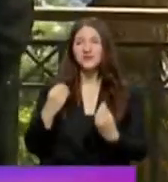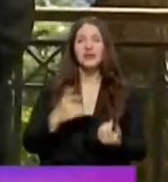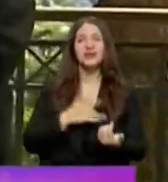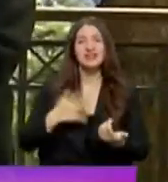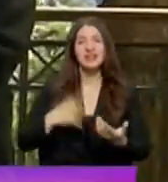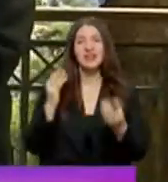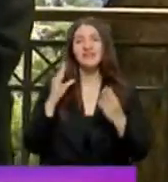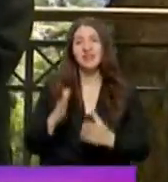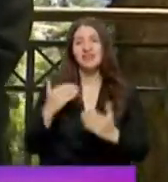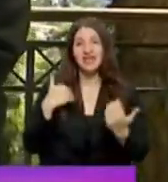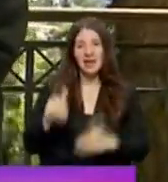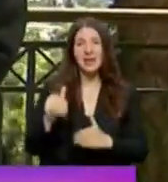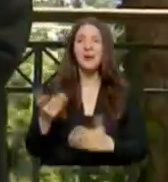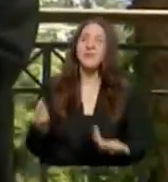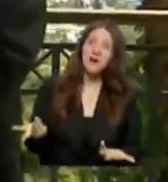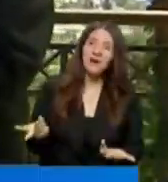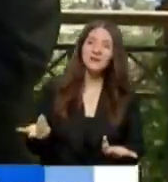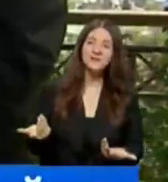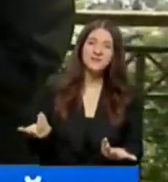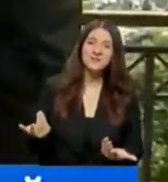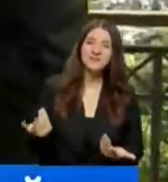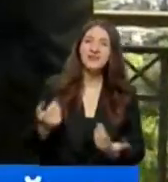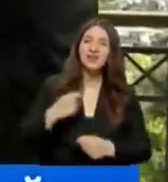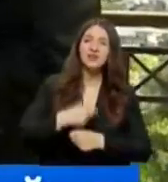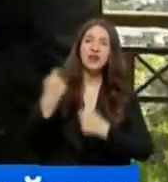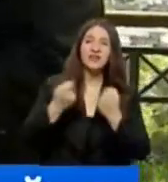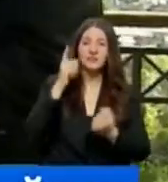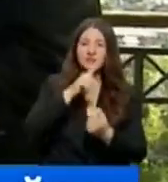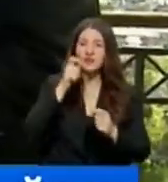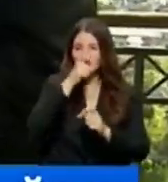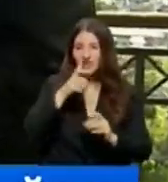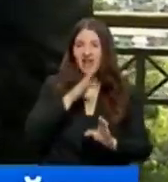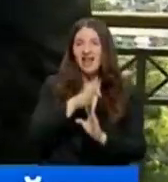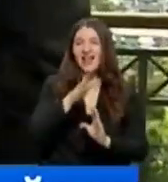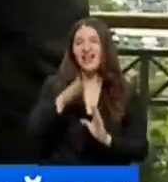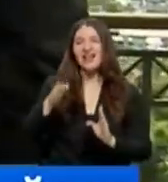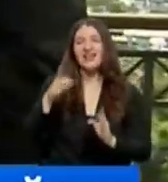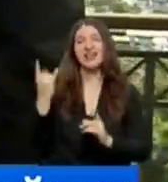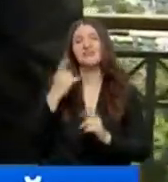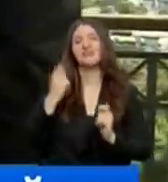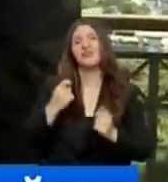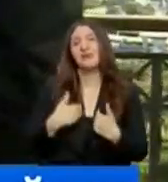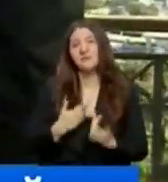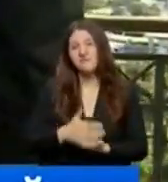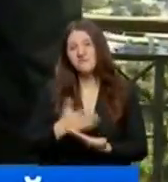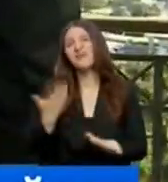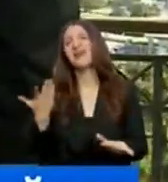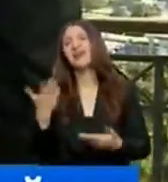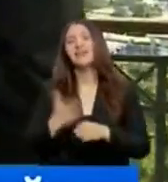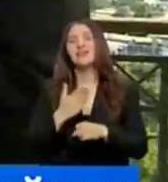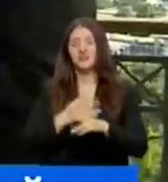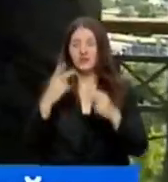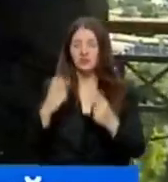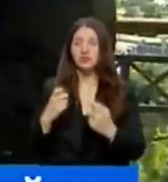isterdi ki çok daha fazla geleyim ama malum... Görevim dolayısıyla Türkiye'nin her tarafına gitmek, gezmek zorundayım. Vatandaşlarla